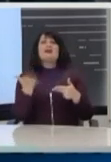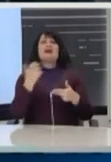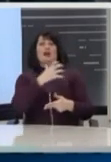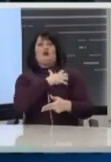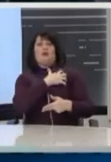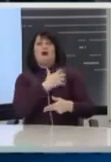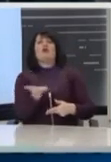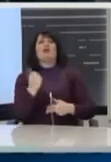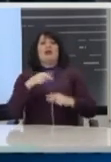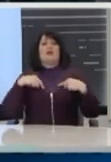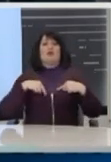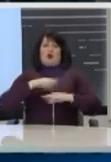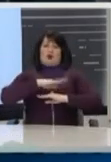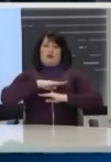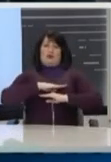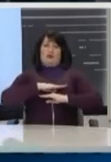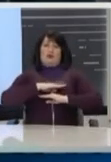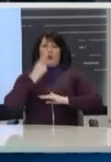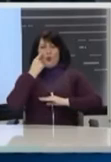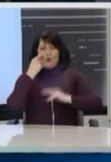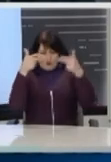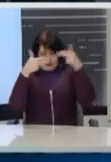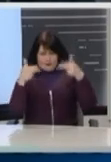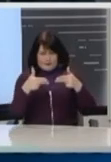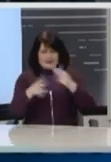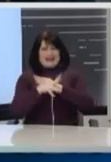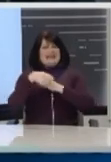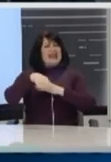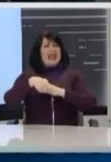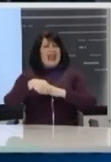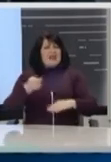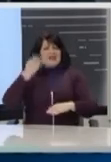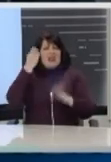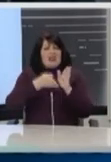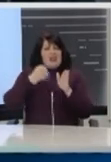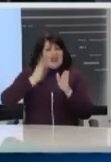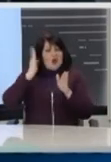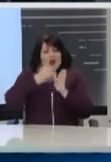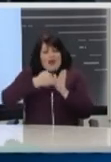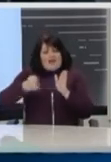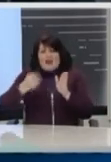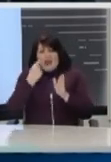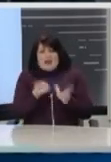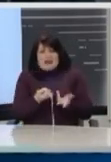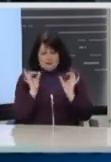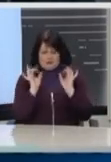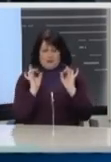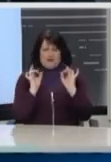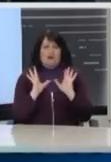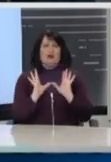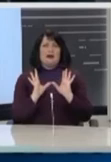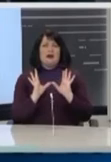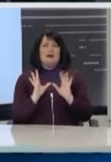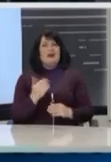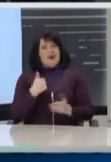Πεντάγωνο? Έχει ανοίξει δικογραφία για την εισβολή στο Πεντάγωνο? Όχι. Είχα άδικο λοιπόν όταν έλεγα